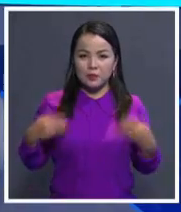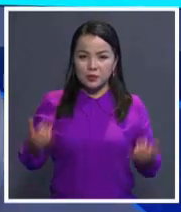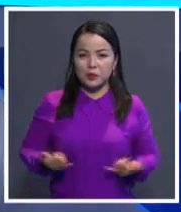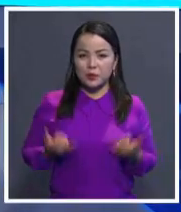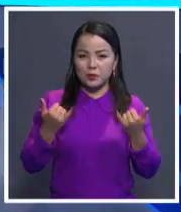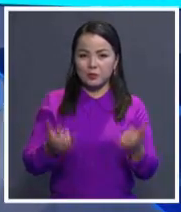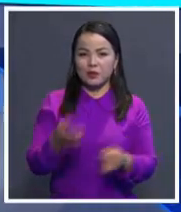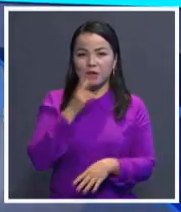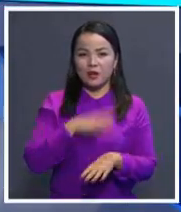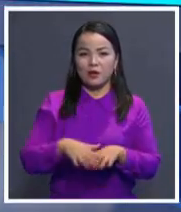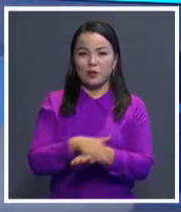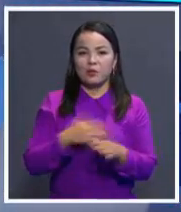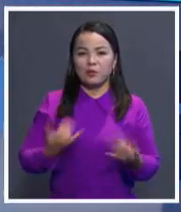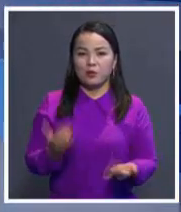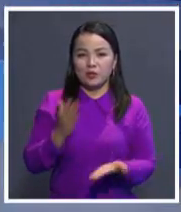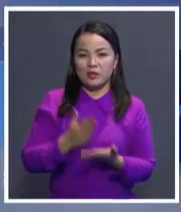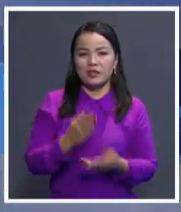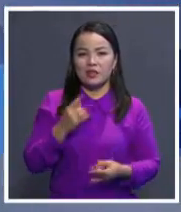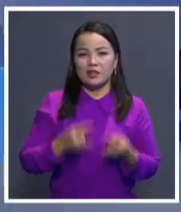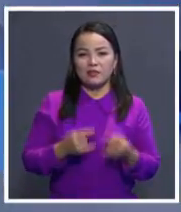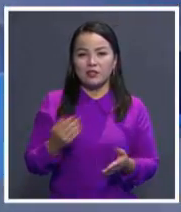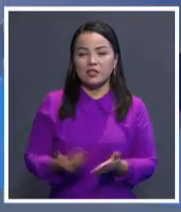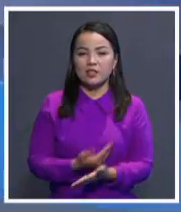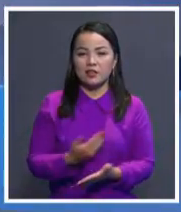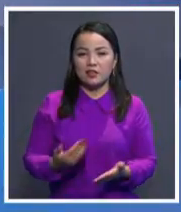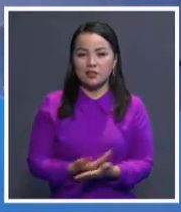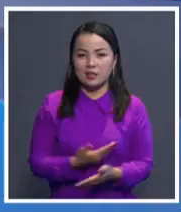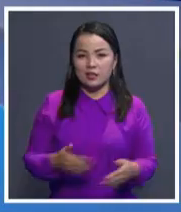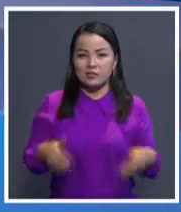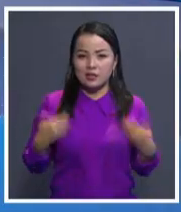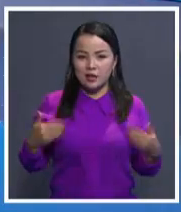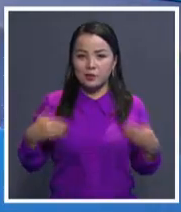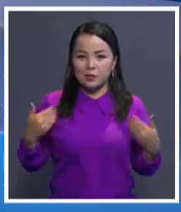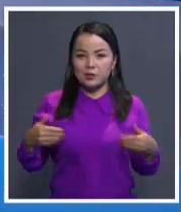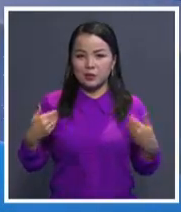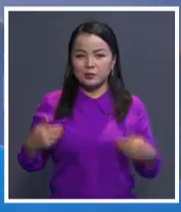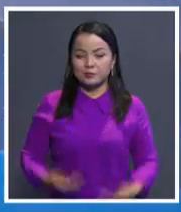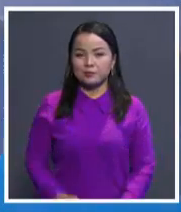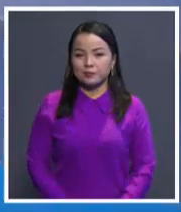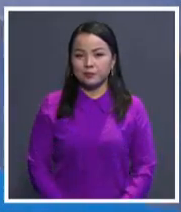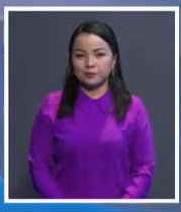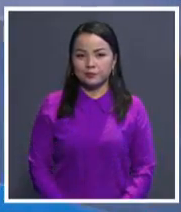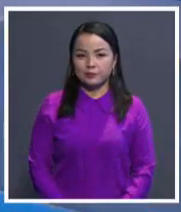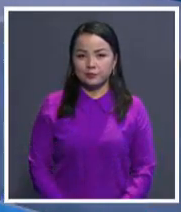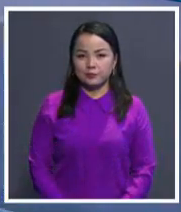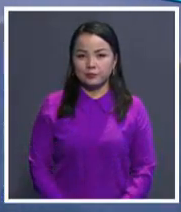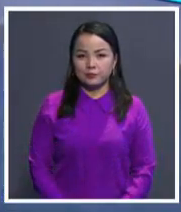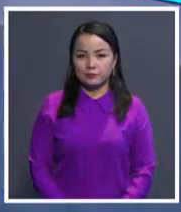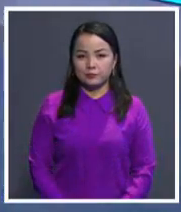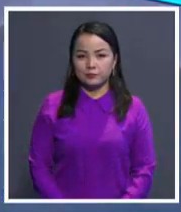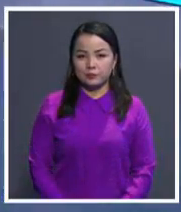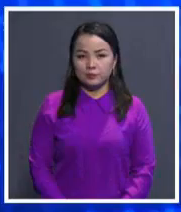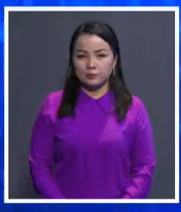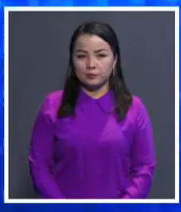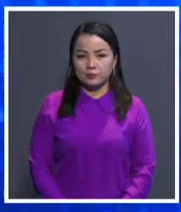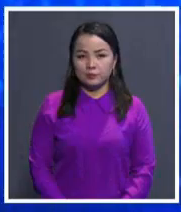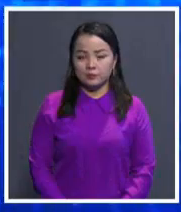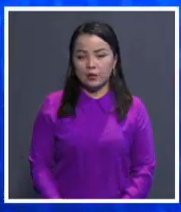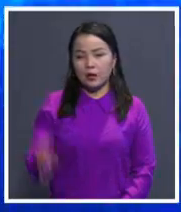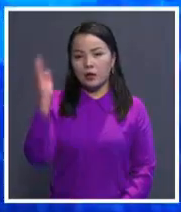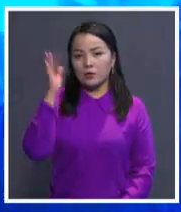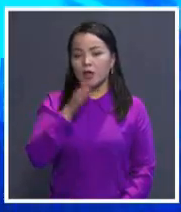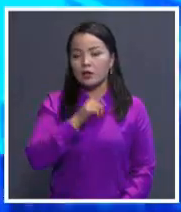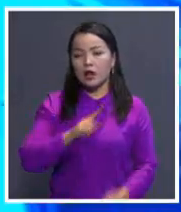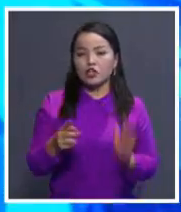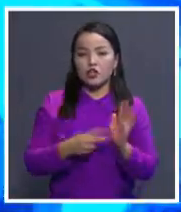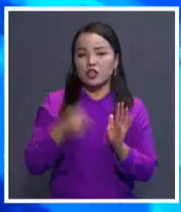Амансыздарма, тікелей эфирде ақпарат уақыты. Астана студиясында мен Гүлназ Әлімгерей және сурдо аудармашы Шырын Қожбанова. Алдағы